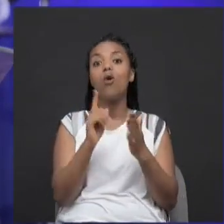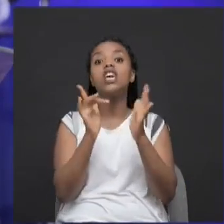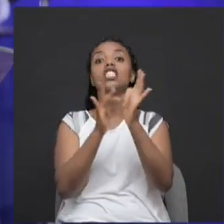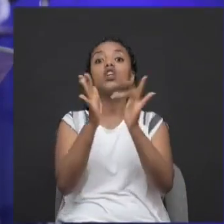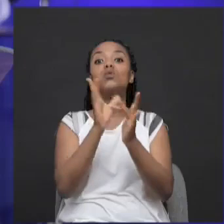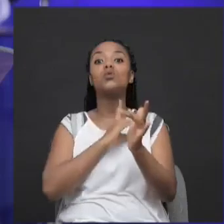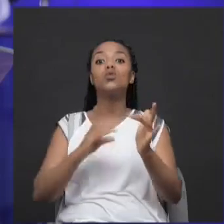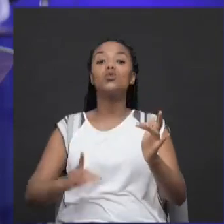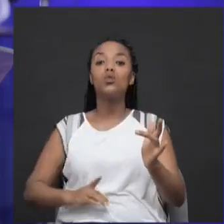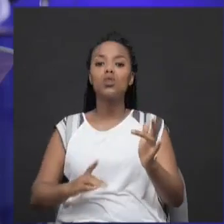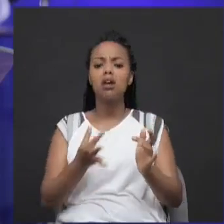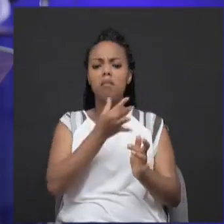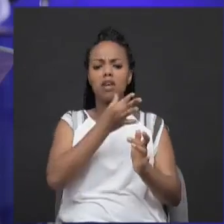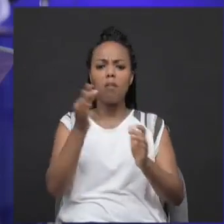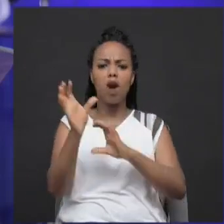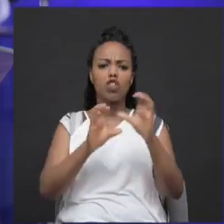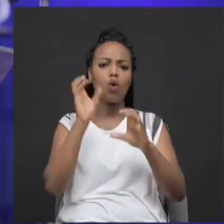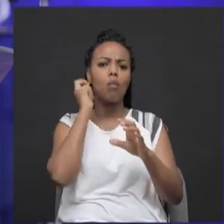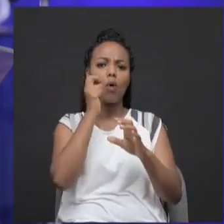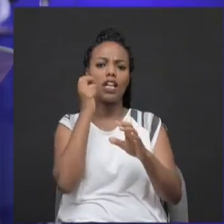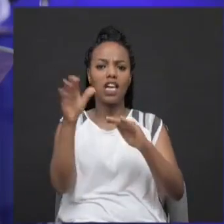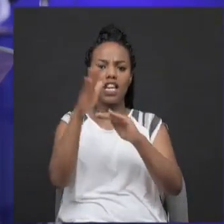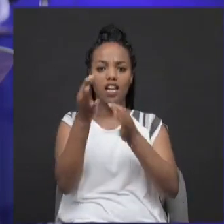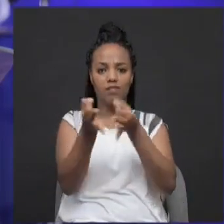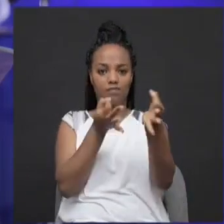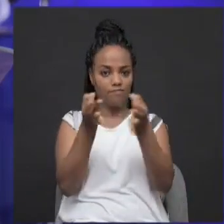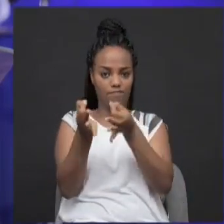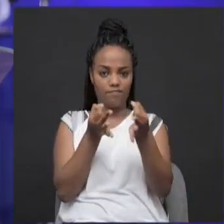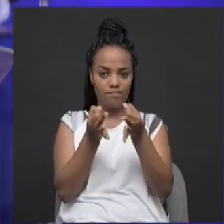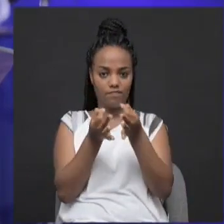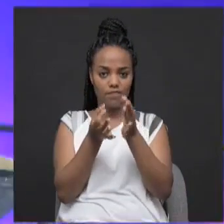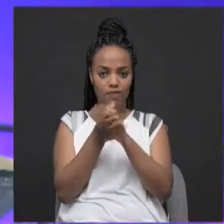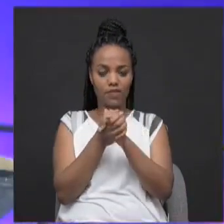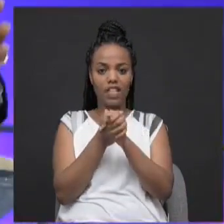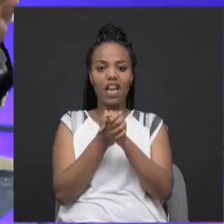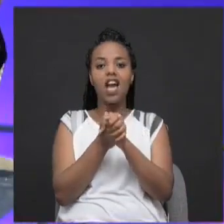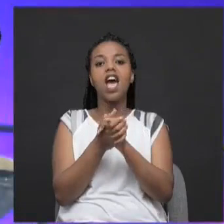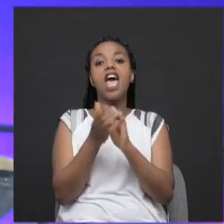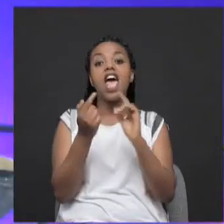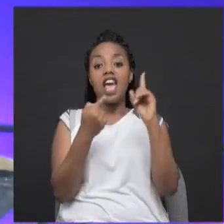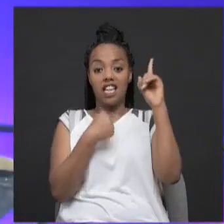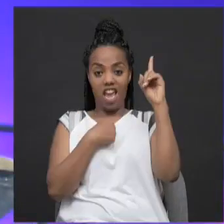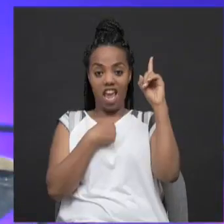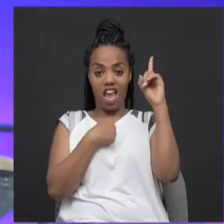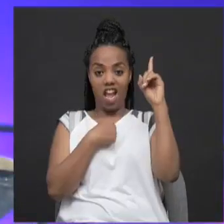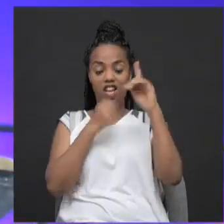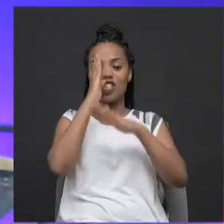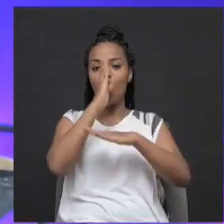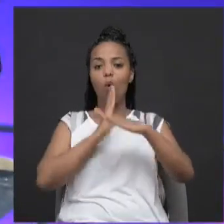ነገር በደንብ አድርጎ በወንጌል ላይ ሲገልጠው፣ ወገኖቼ ሆይ እኔ የዋህ